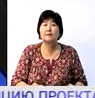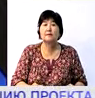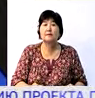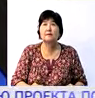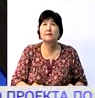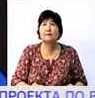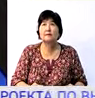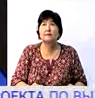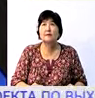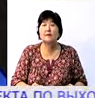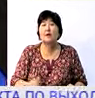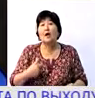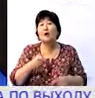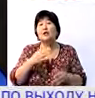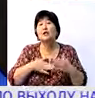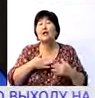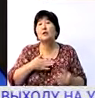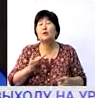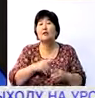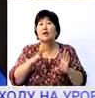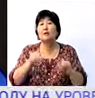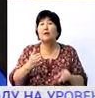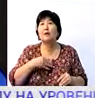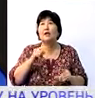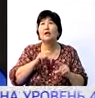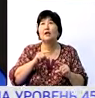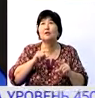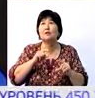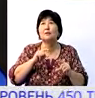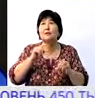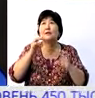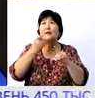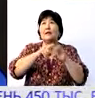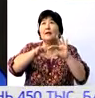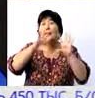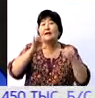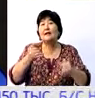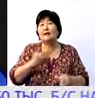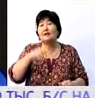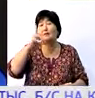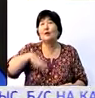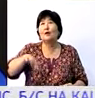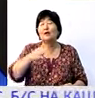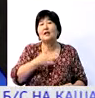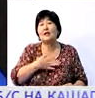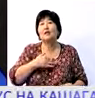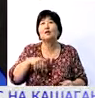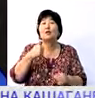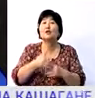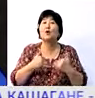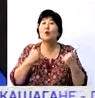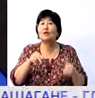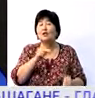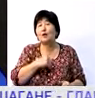5. Я очень рада и благодарна прежде всего моей школе, где я преподавала, моей родине, нашему государству, нашему лидеру за уважение к